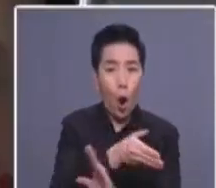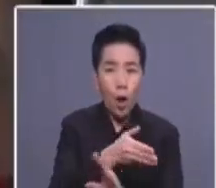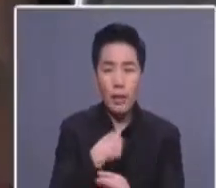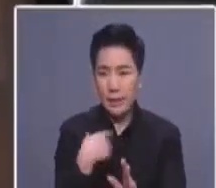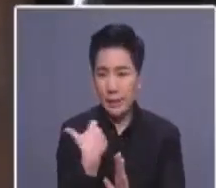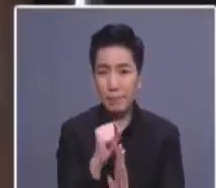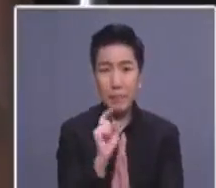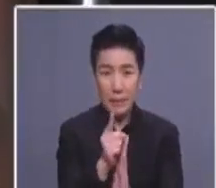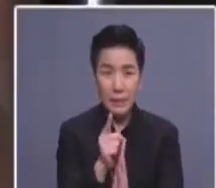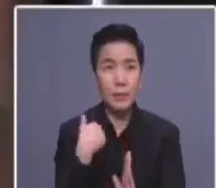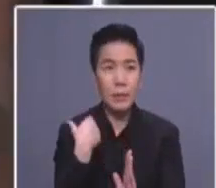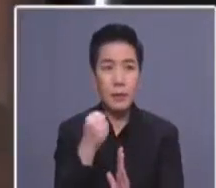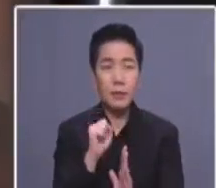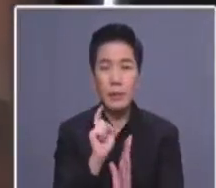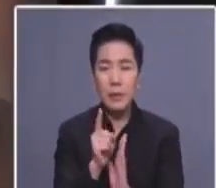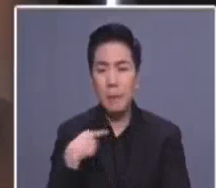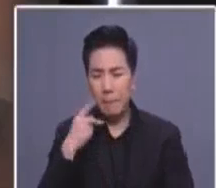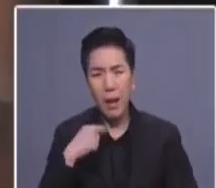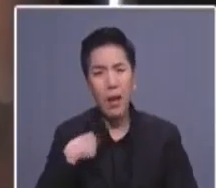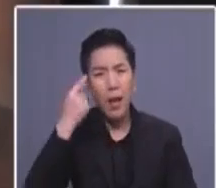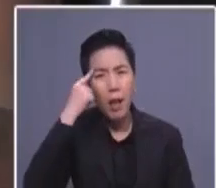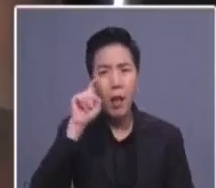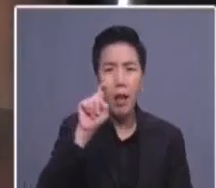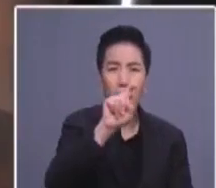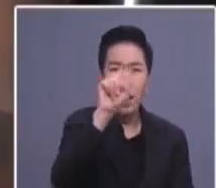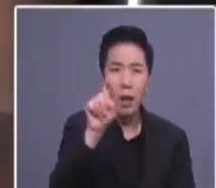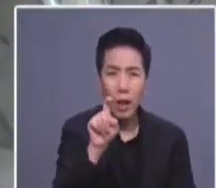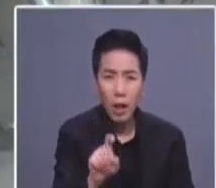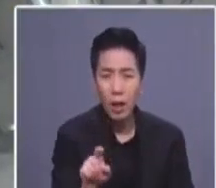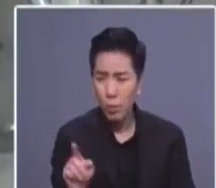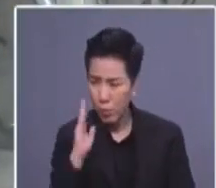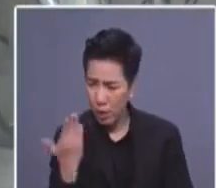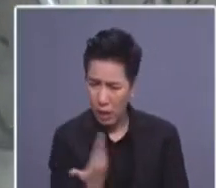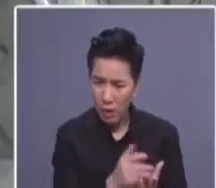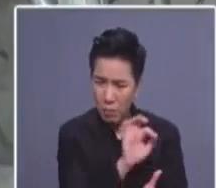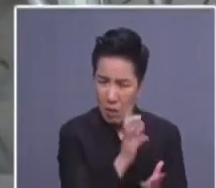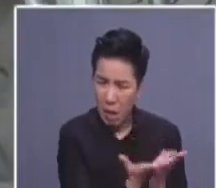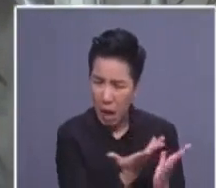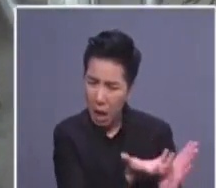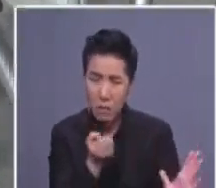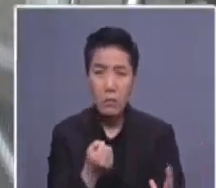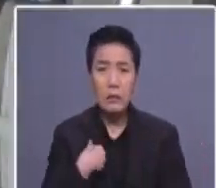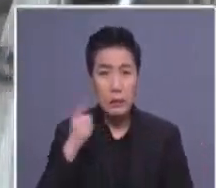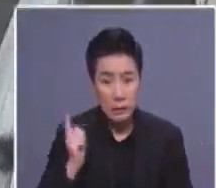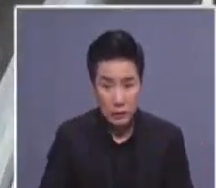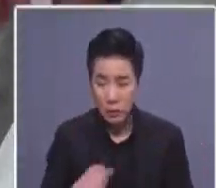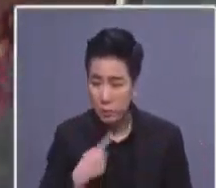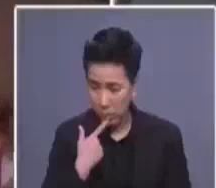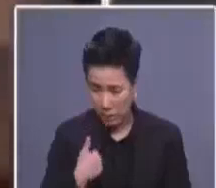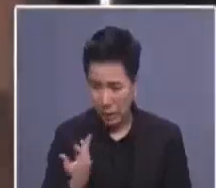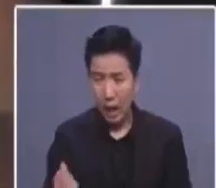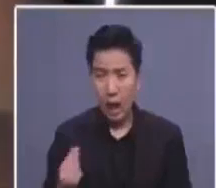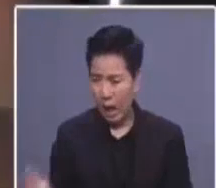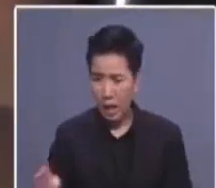ประมาณ10นาทีป้าก็เลยสงสัยว่าเฮ้ยพ่อหนุ่มคนนี้เอาไปหรือเปล่า ค่ะ เพราะป้าเนี่ยก็ให้หนูไปก